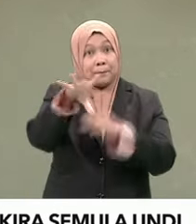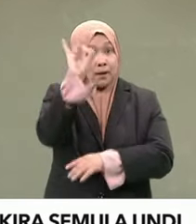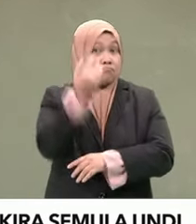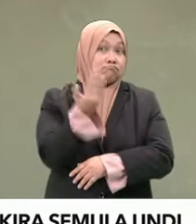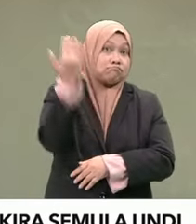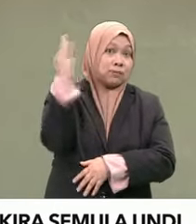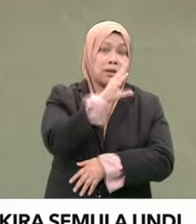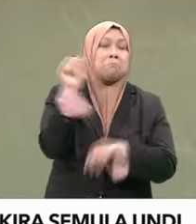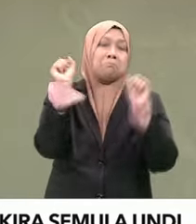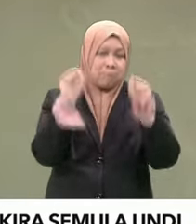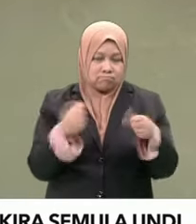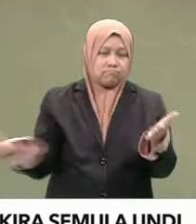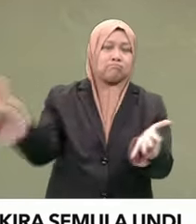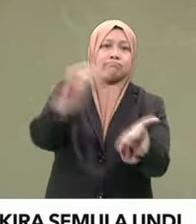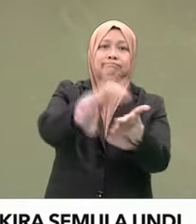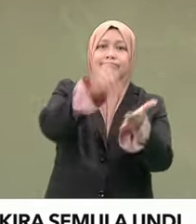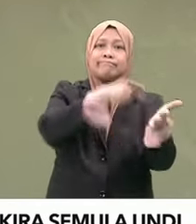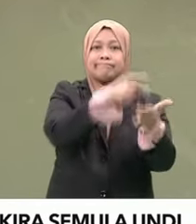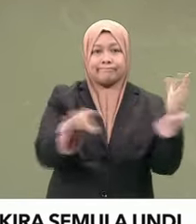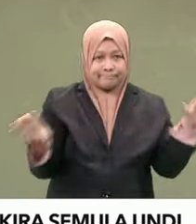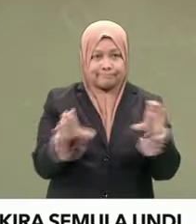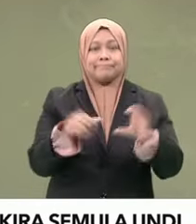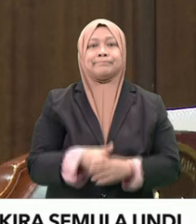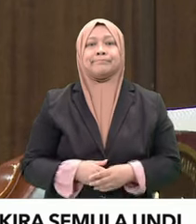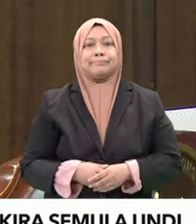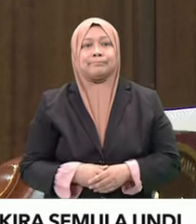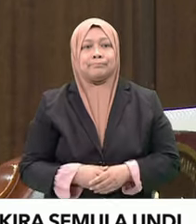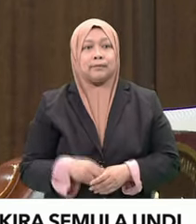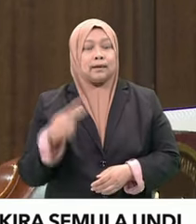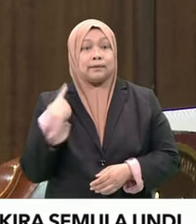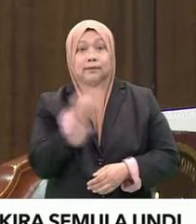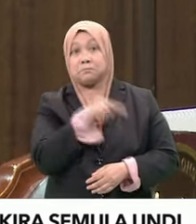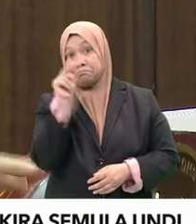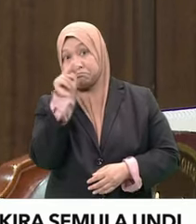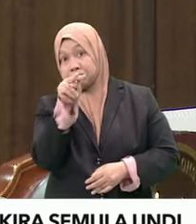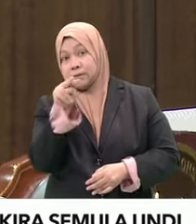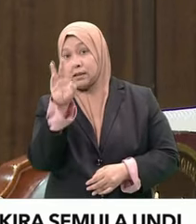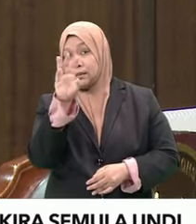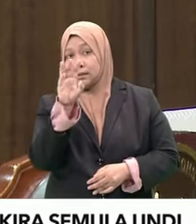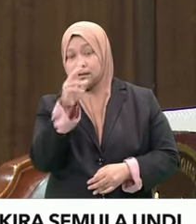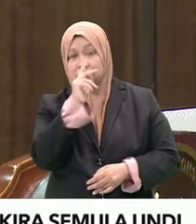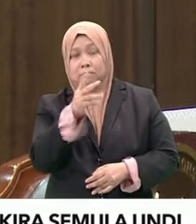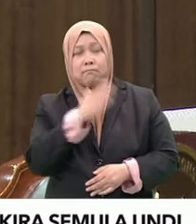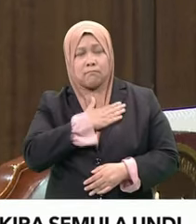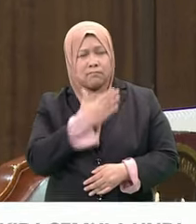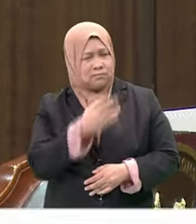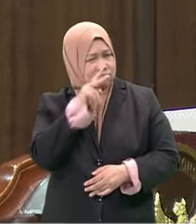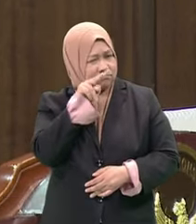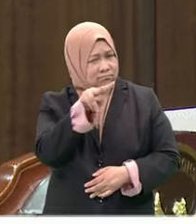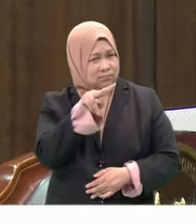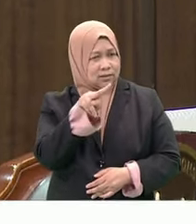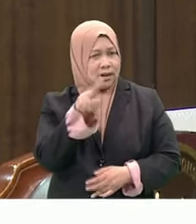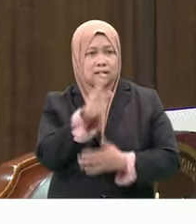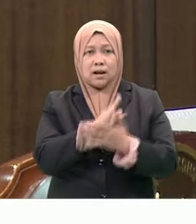lalu dan mahu pengundian semula diadakan. Kita menyaksikan dengan keprihatinan mendalam